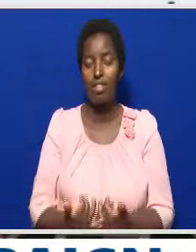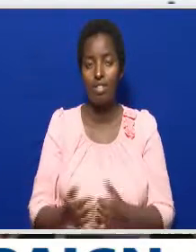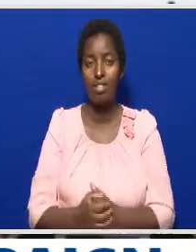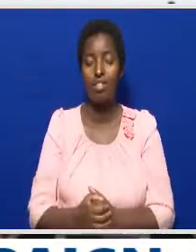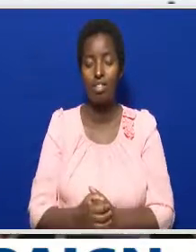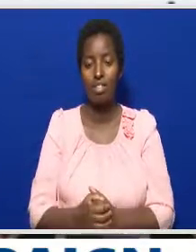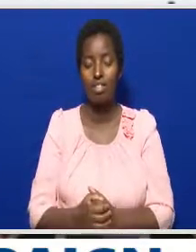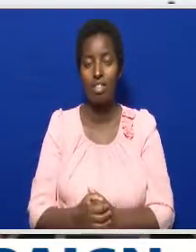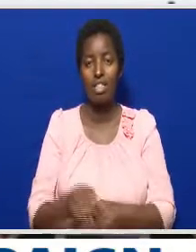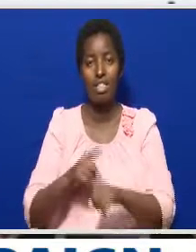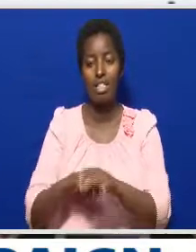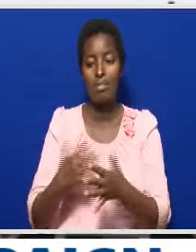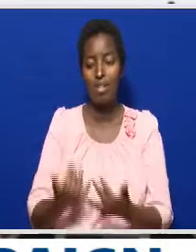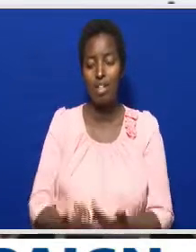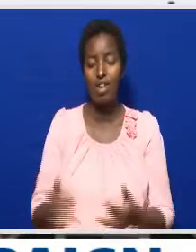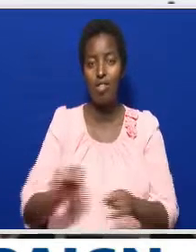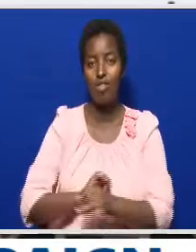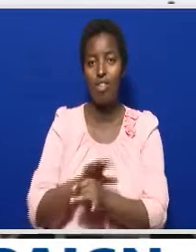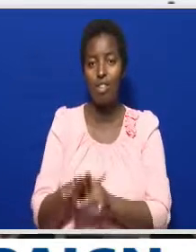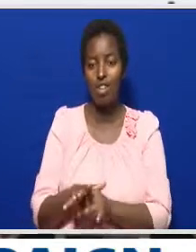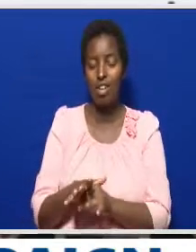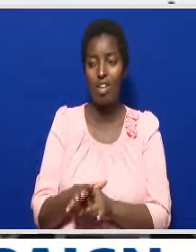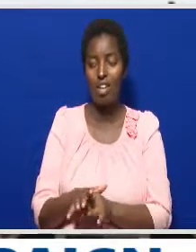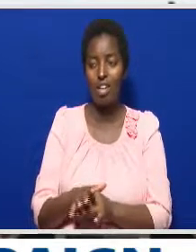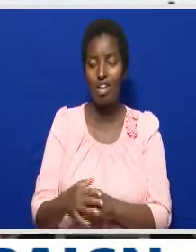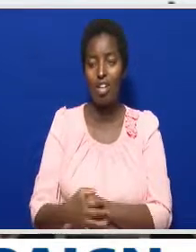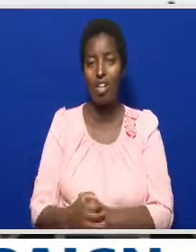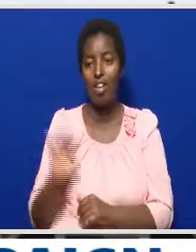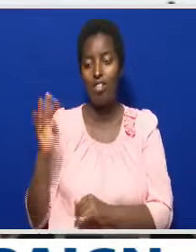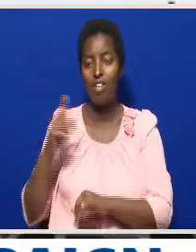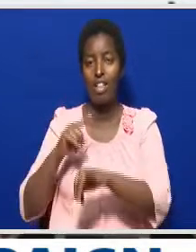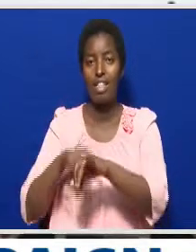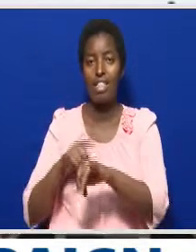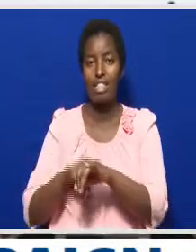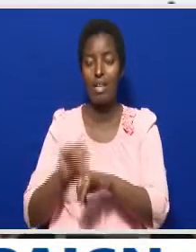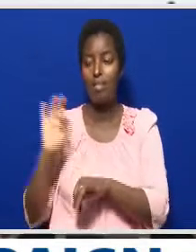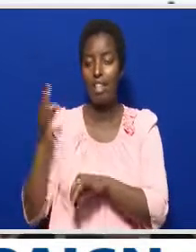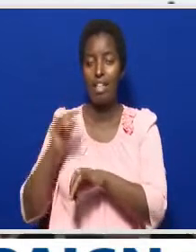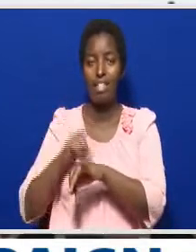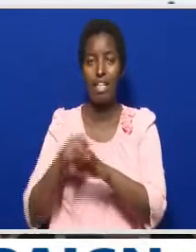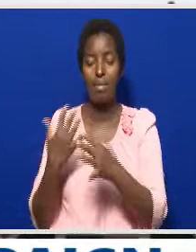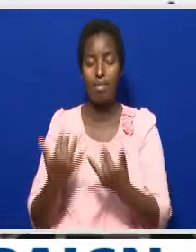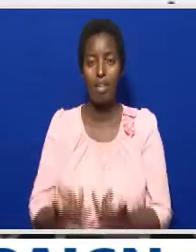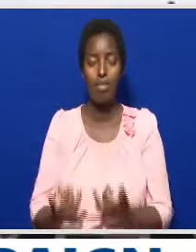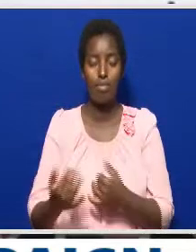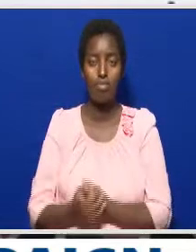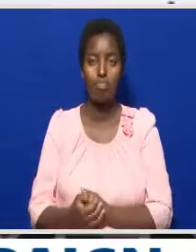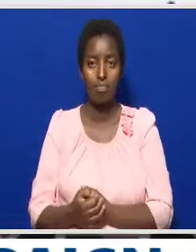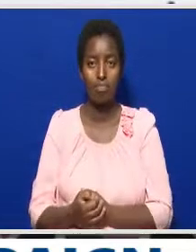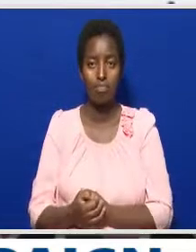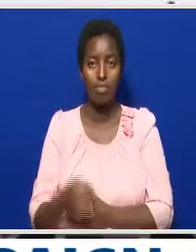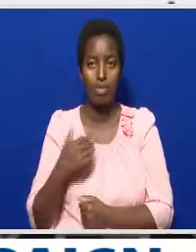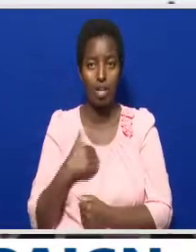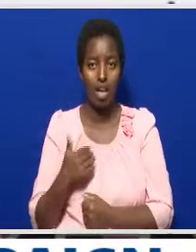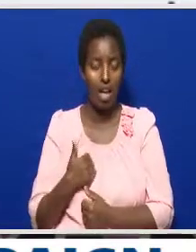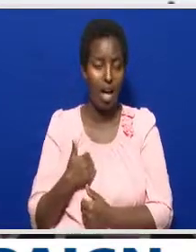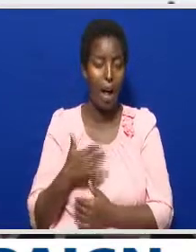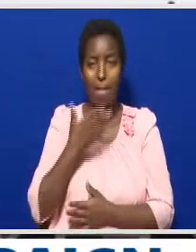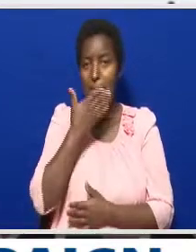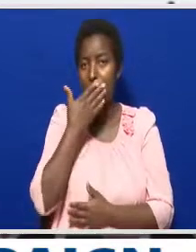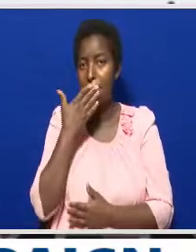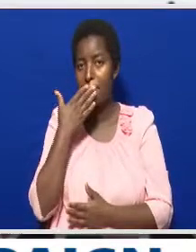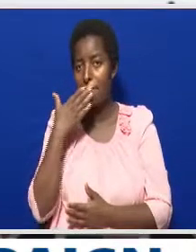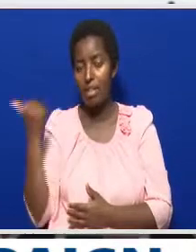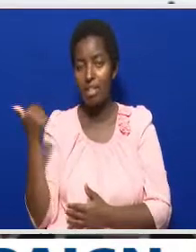ama wakati huu wa hii COVID-19 ya mara ya 4 na ile ya mara ya 3 ilikuwa, tuko afadhali